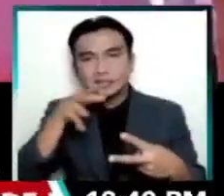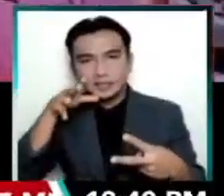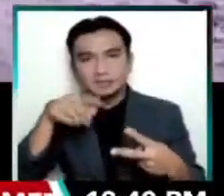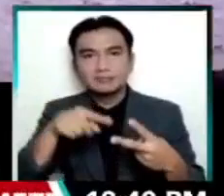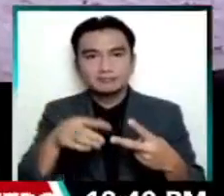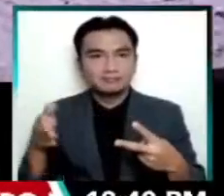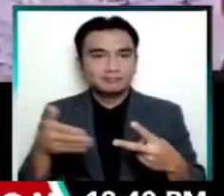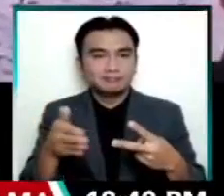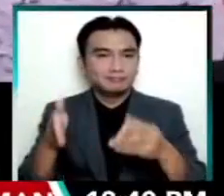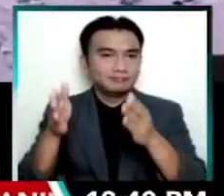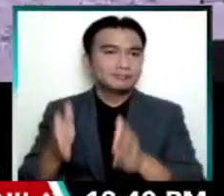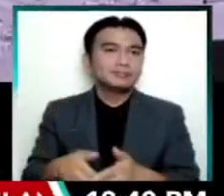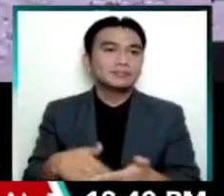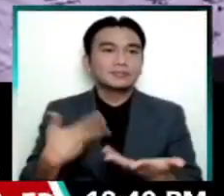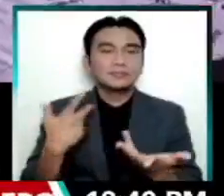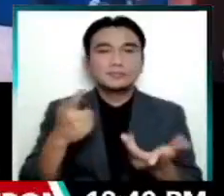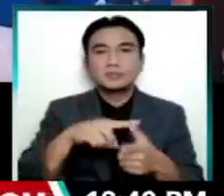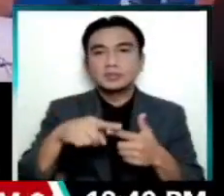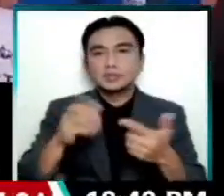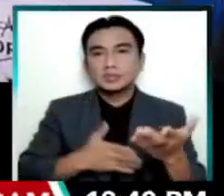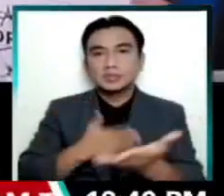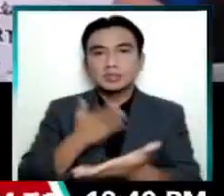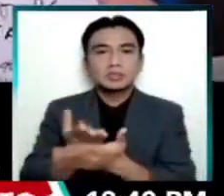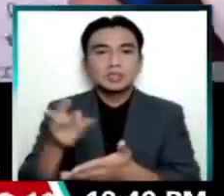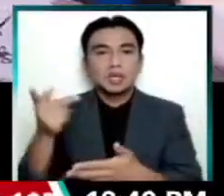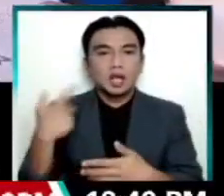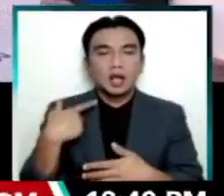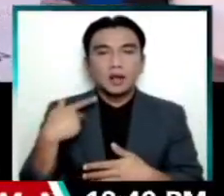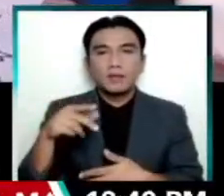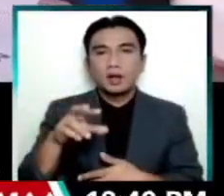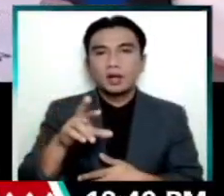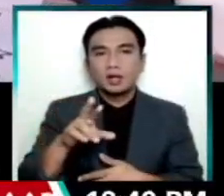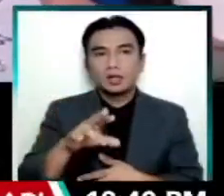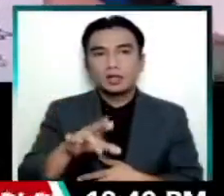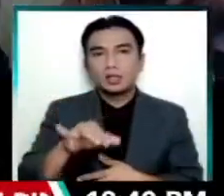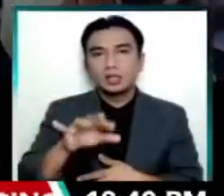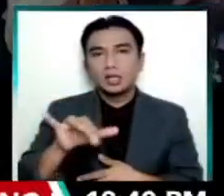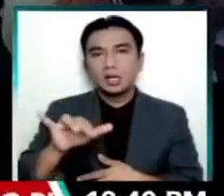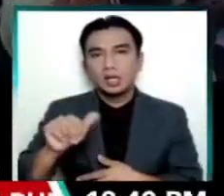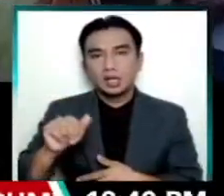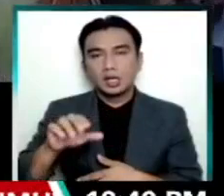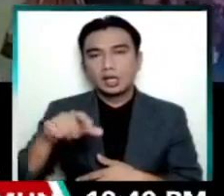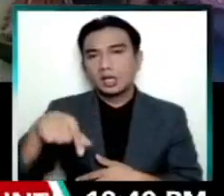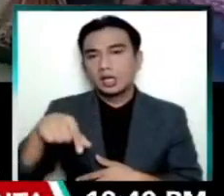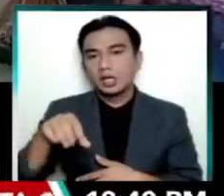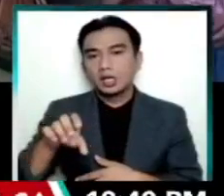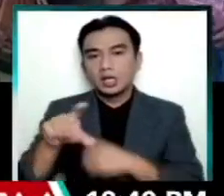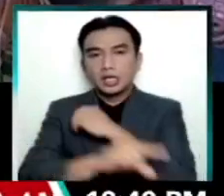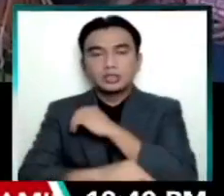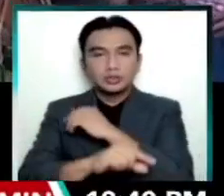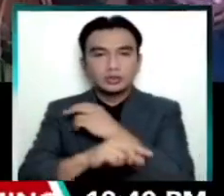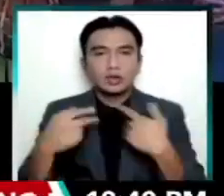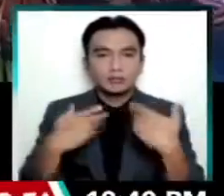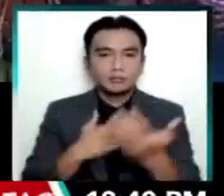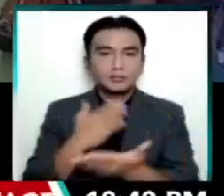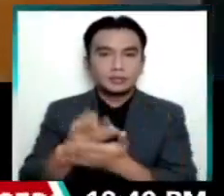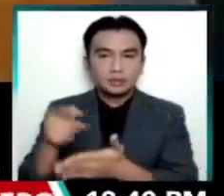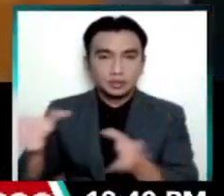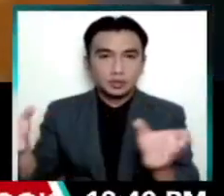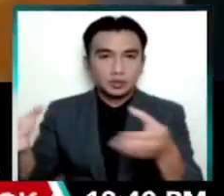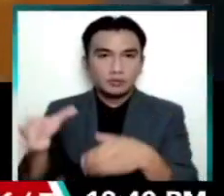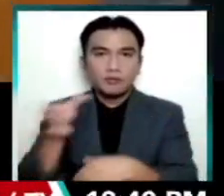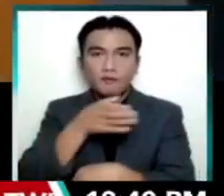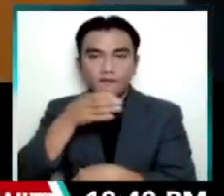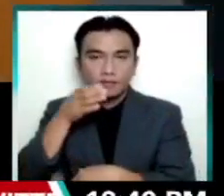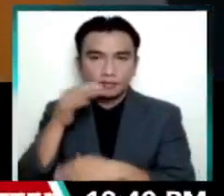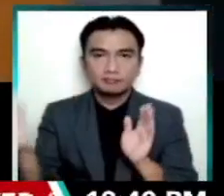si Pangilinan pa sa Riyaya, Quezon. Nangampanya siya at inendorso ng samahan ng magsasaka sa Sariyaya. Pumunta rin siya